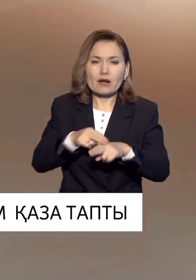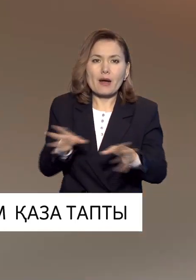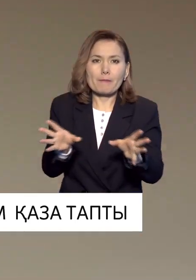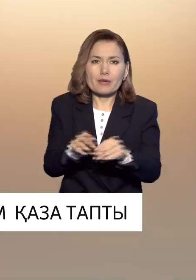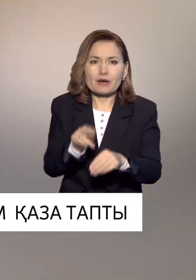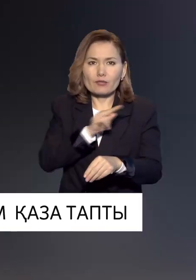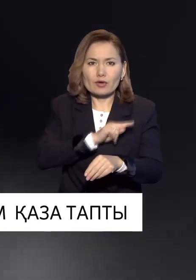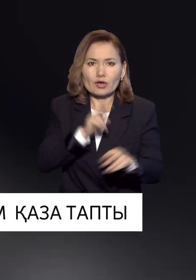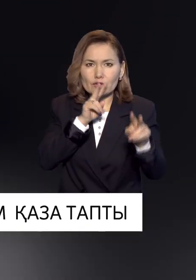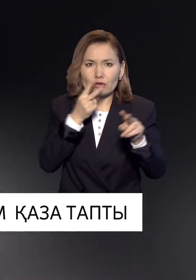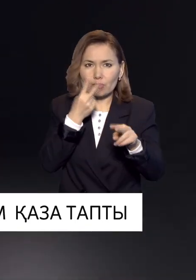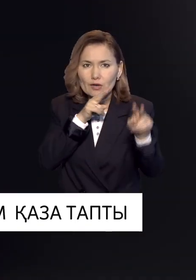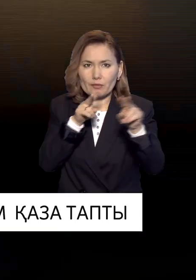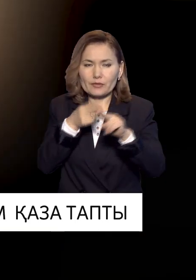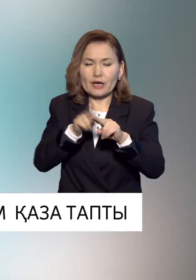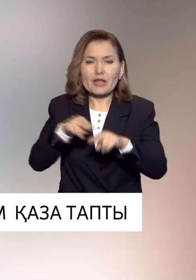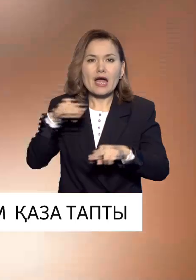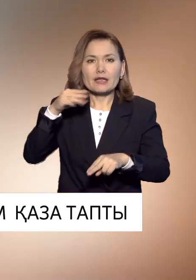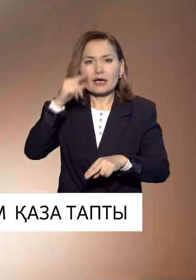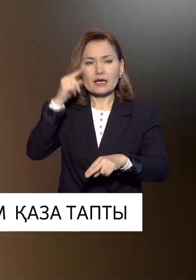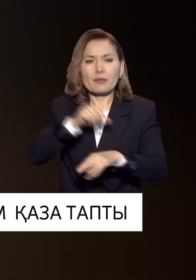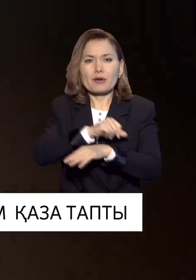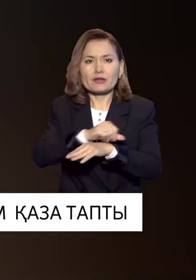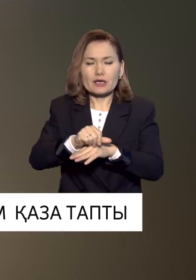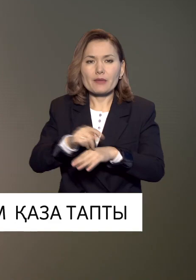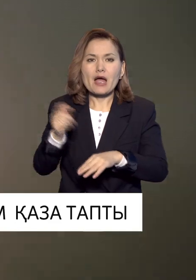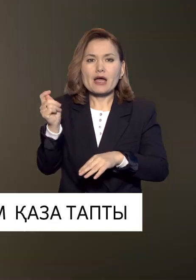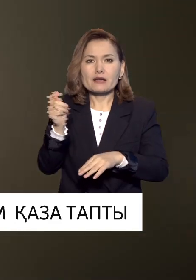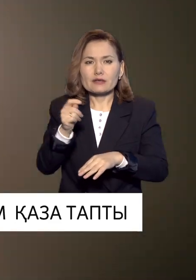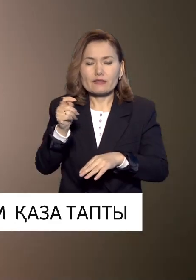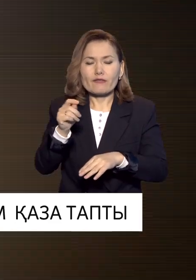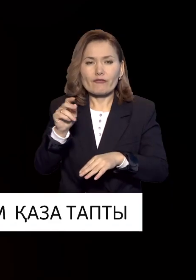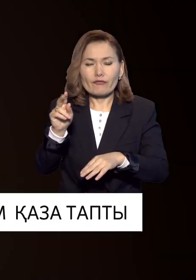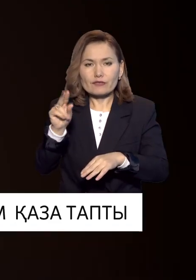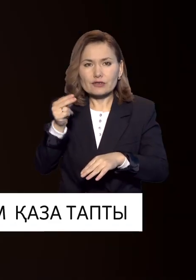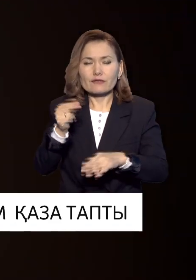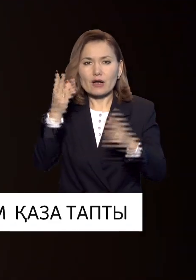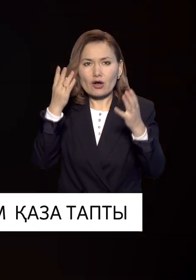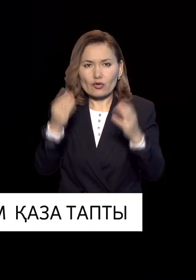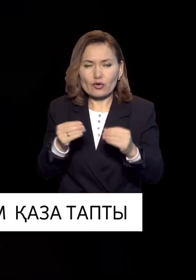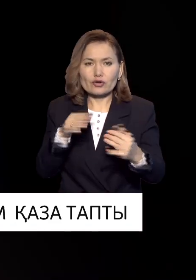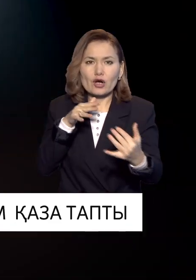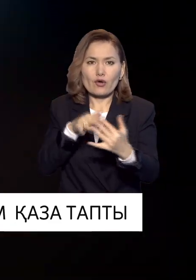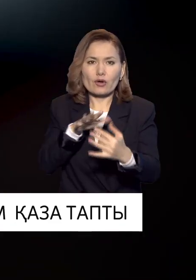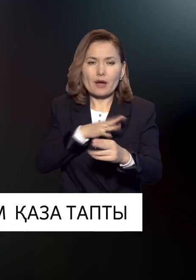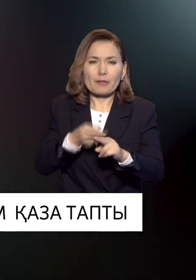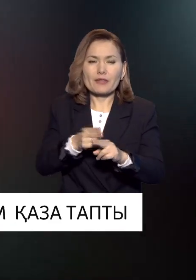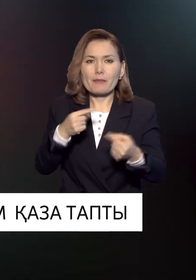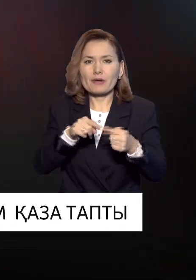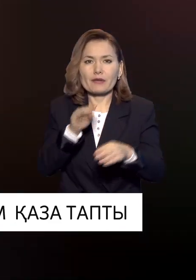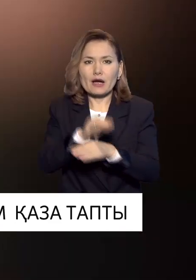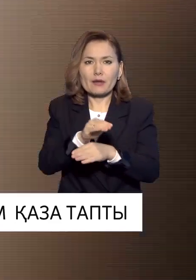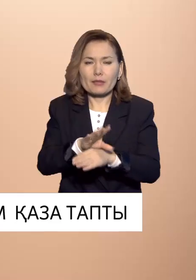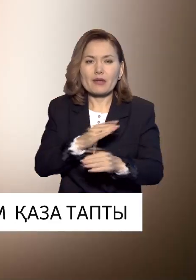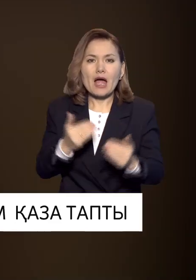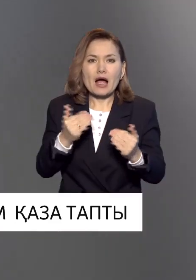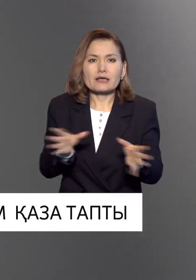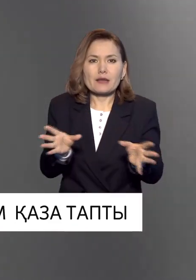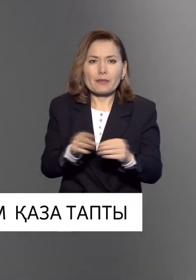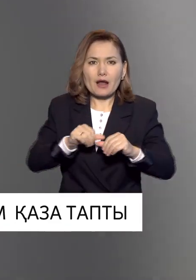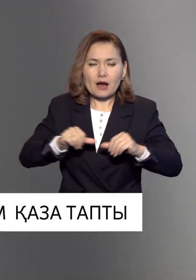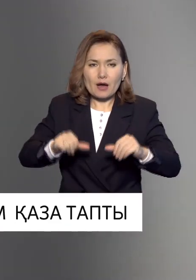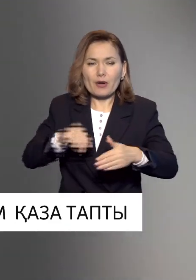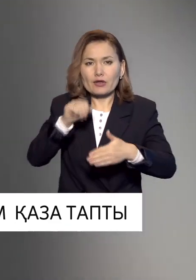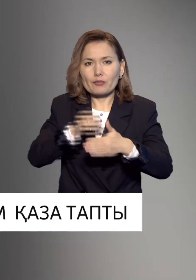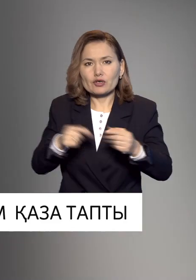бірлесе қадағалап жүріп, тәжік-қырғыз шекарасындағы жағдай бейсенбінің кешінде ушықты. Екі тарап қақтығысқа бір-бірін айыптады. Бірлескен комиссия